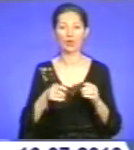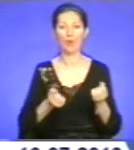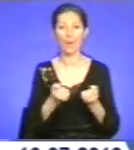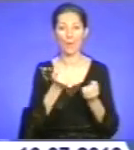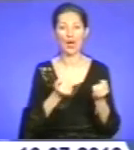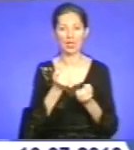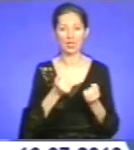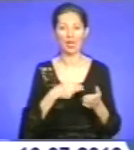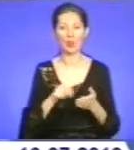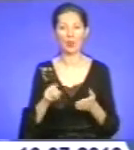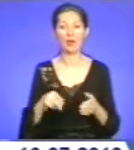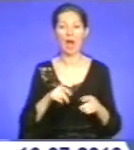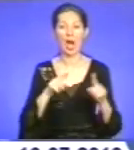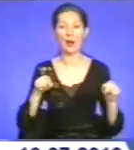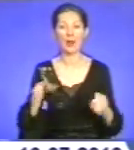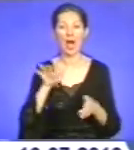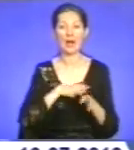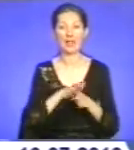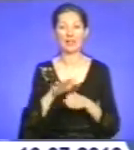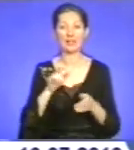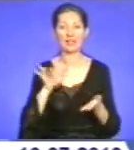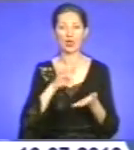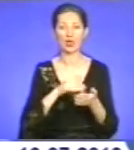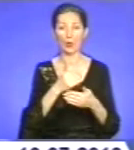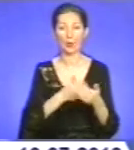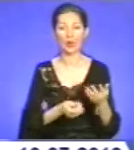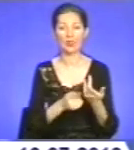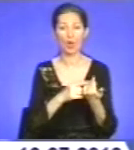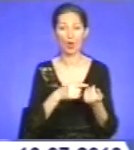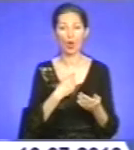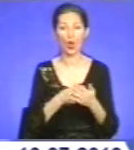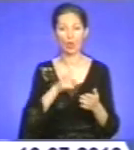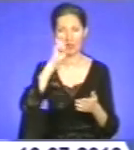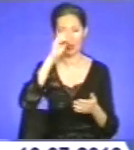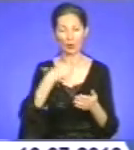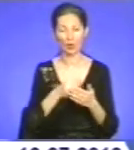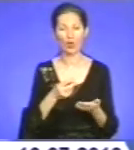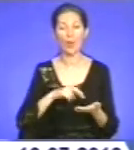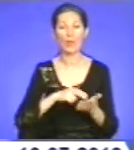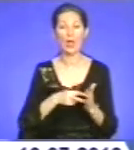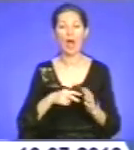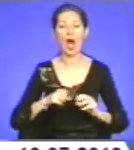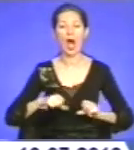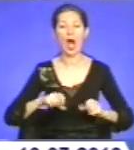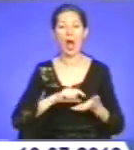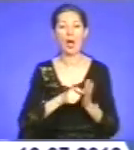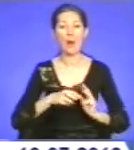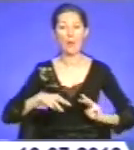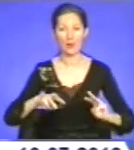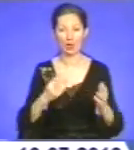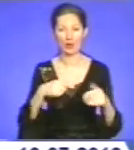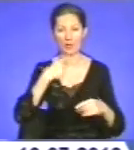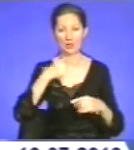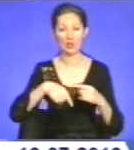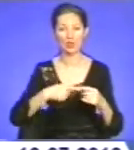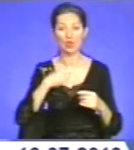реалізації централізованої програми за рахунок коштів державного бюджету. А за планом Кабміну, вже наступного року потрібно відмовитися від